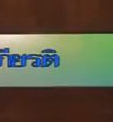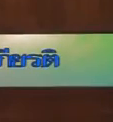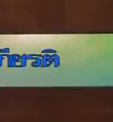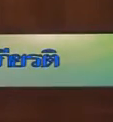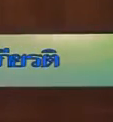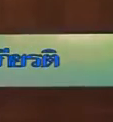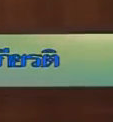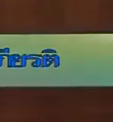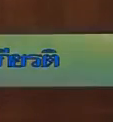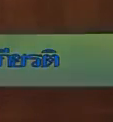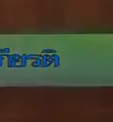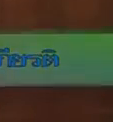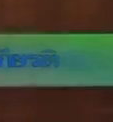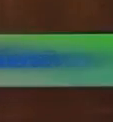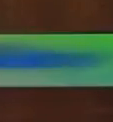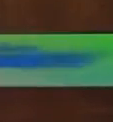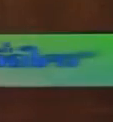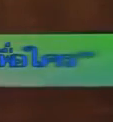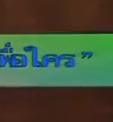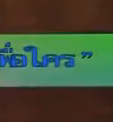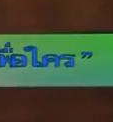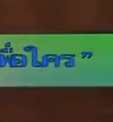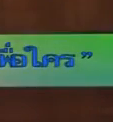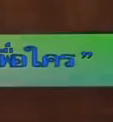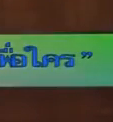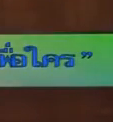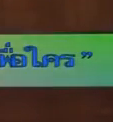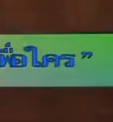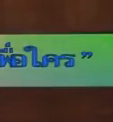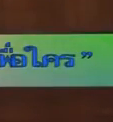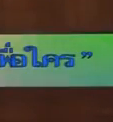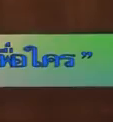แรงกธิฐาน และแกธิฐานมีจริ